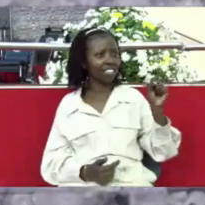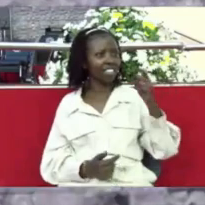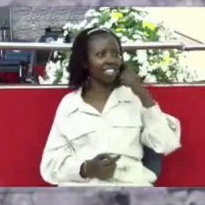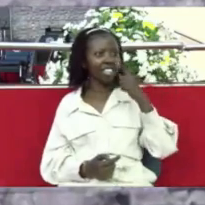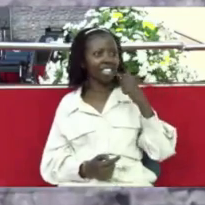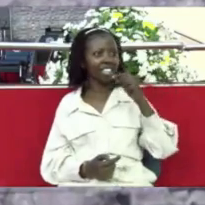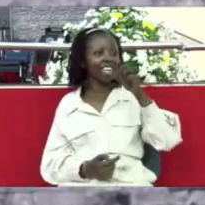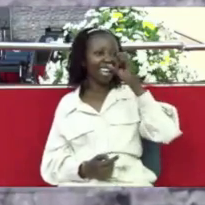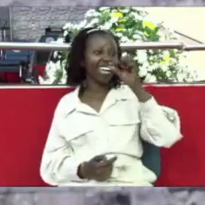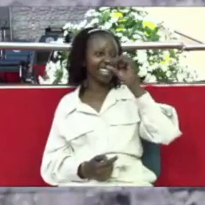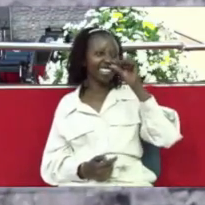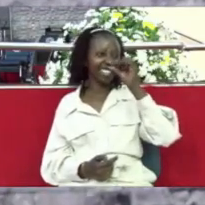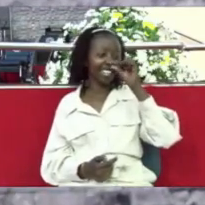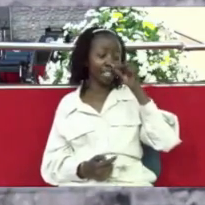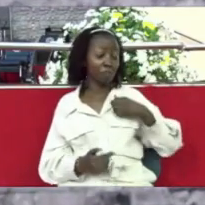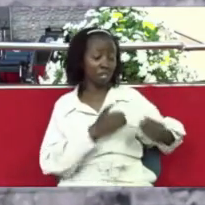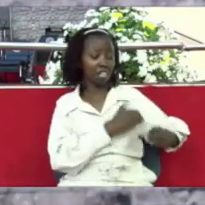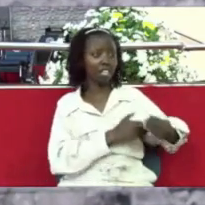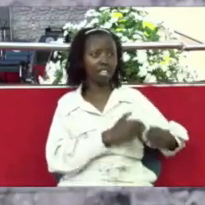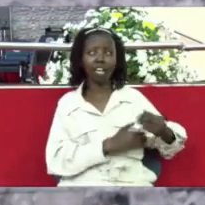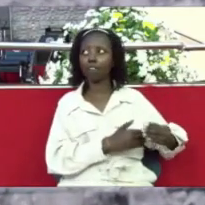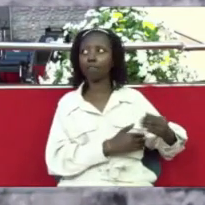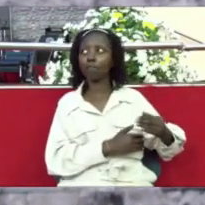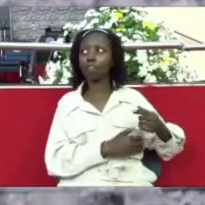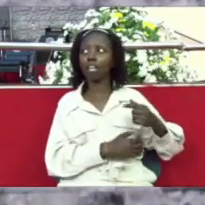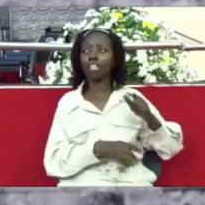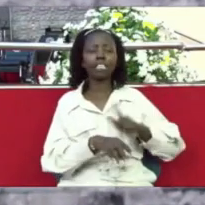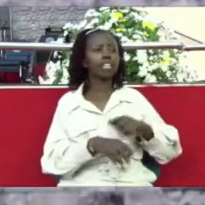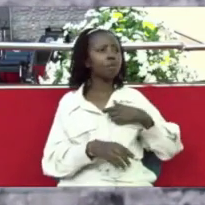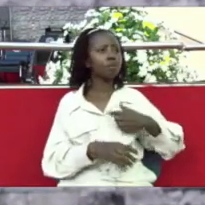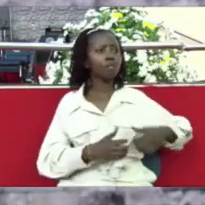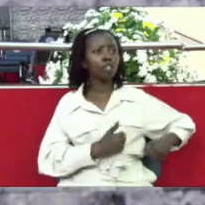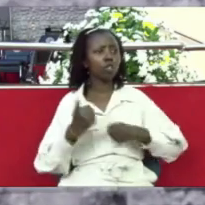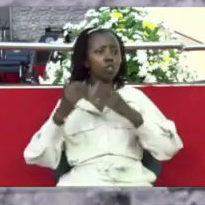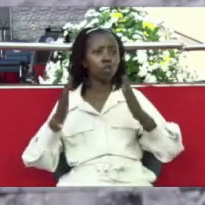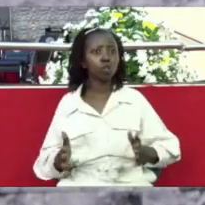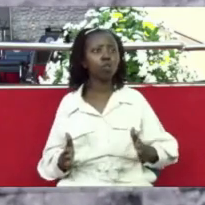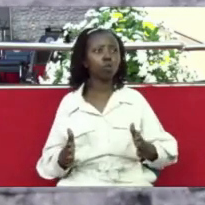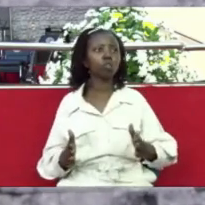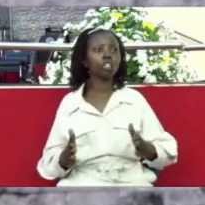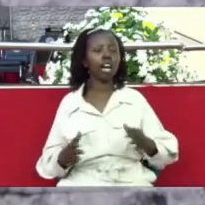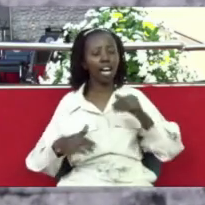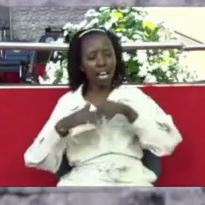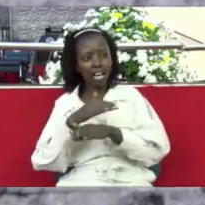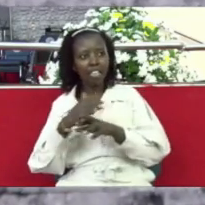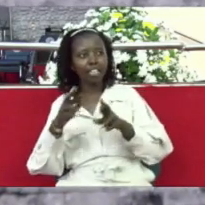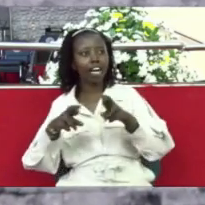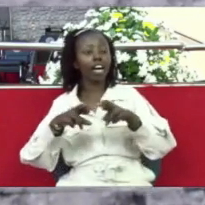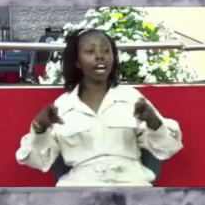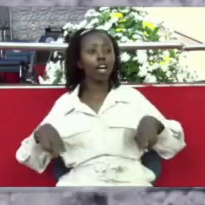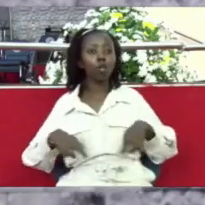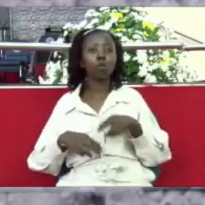wanapiga marisasi na vitu zote zile. When I was a soldier, I had to go in a room that was filled with it. Wakati nilikuwa pale askari